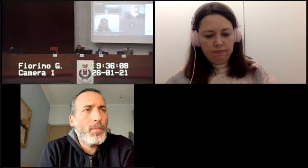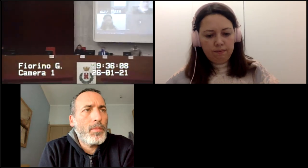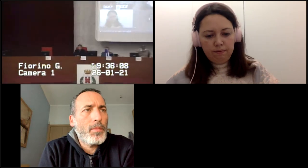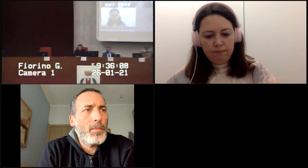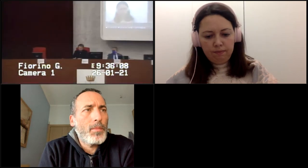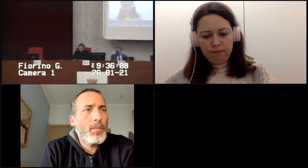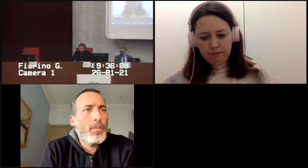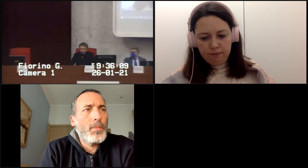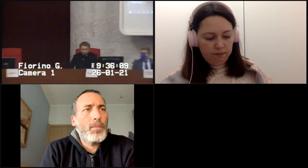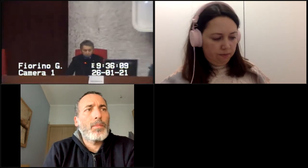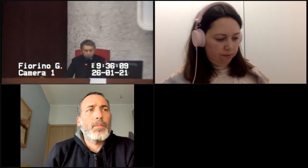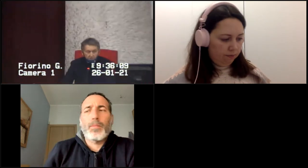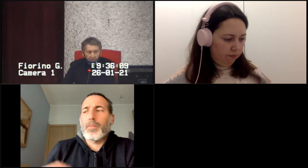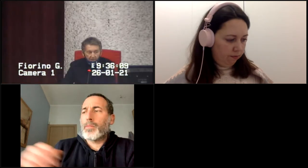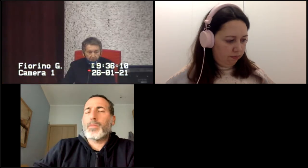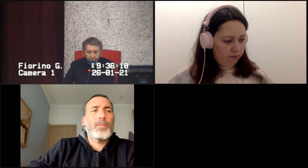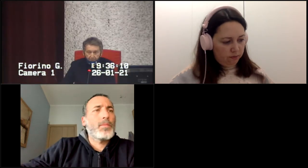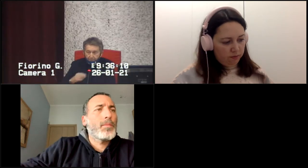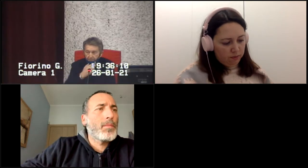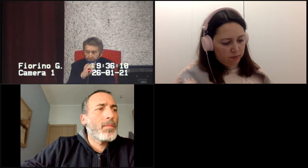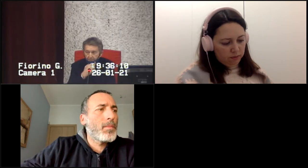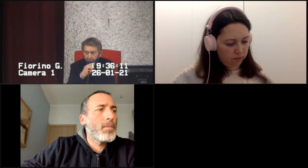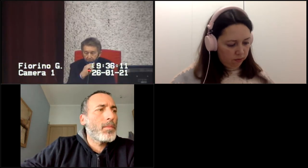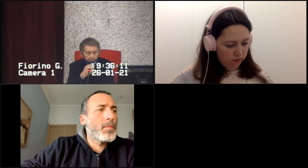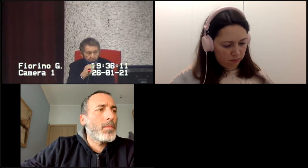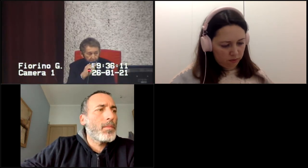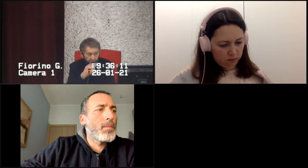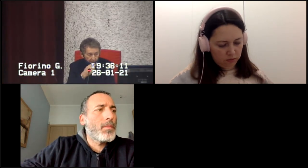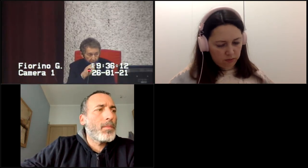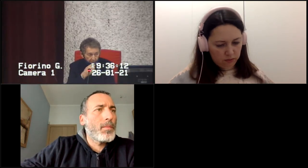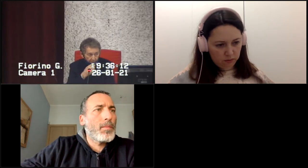Grazie all'assessore. Apriamo la discussione.